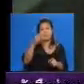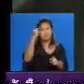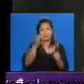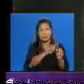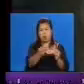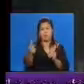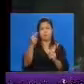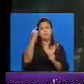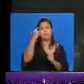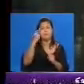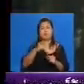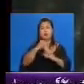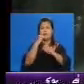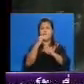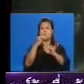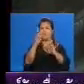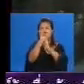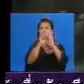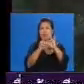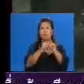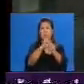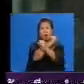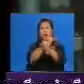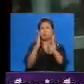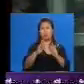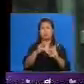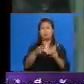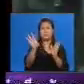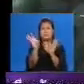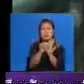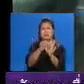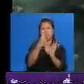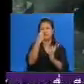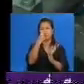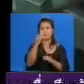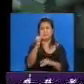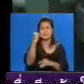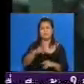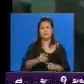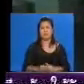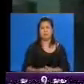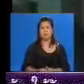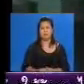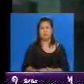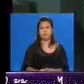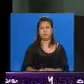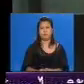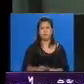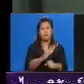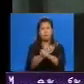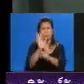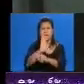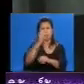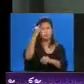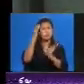จะใช้มาถกณBre particle้วไม่สามารถต้การไม่ใหพชเชือไปไดตลอดห pipe เพเชื้อมนยงอยู่ถ lumpsนั้การทคนจะ